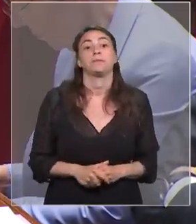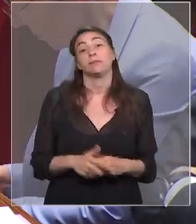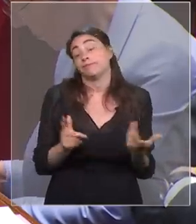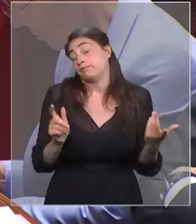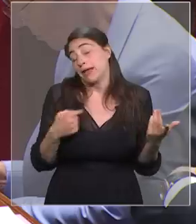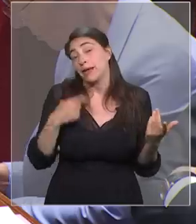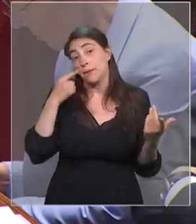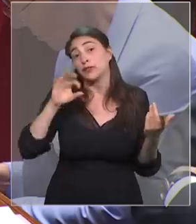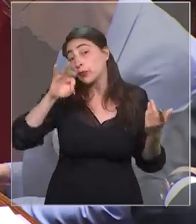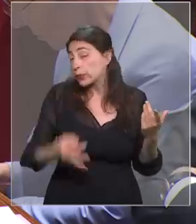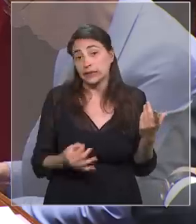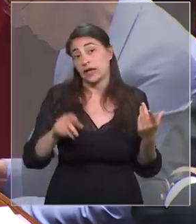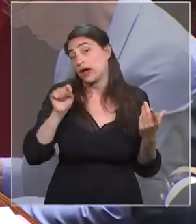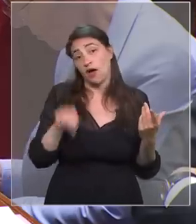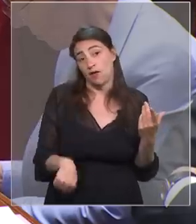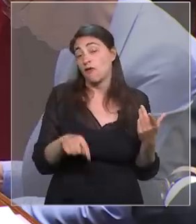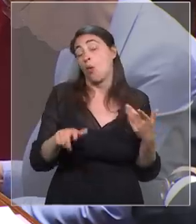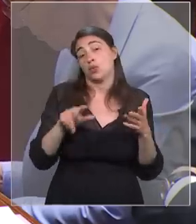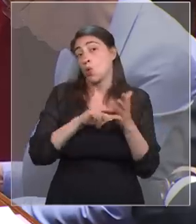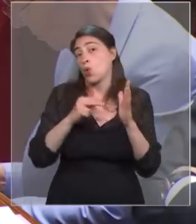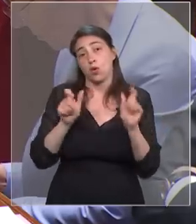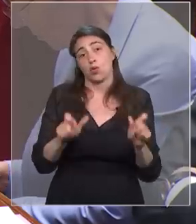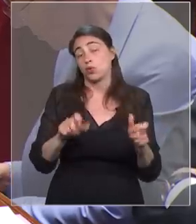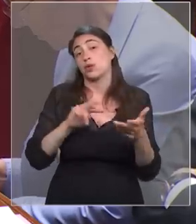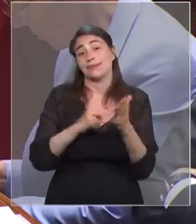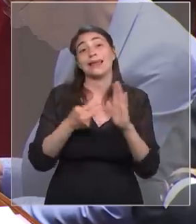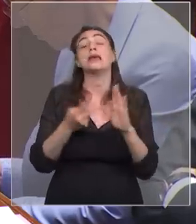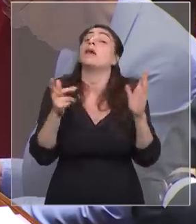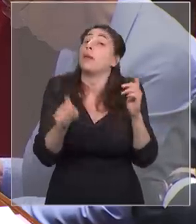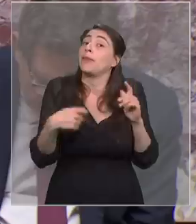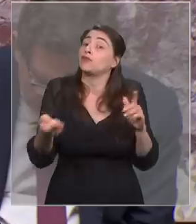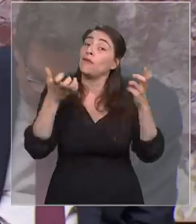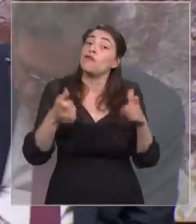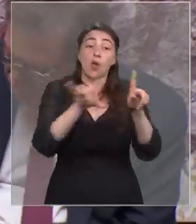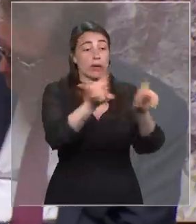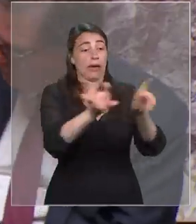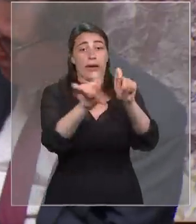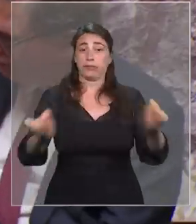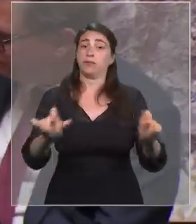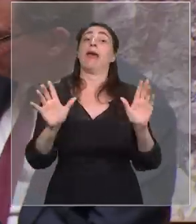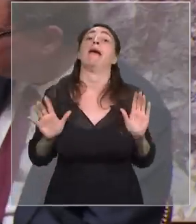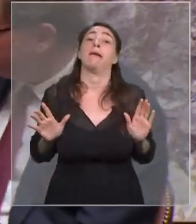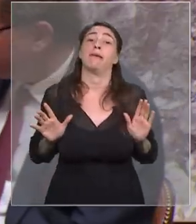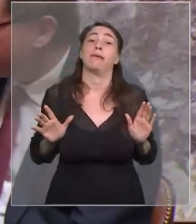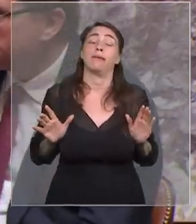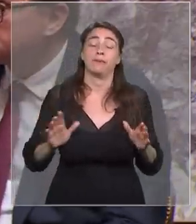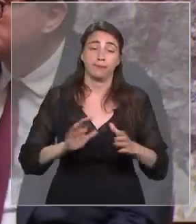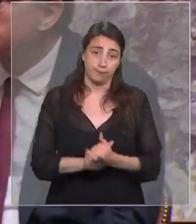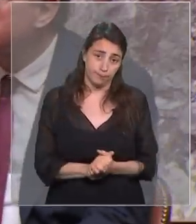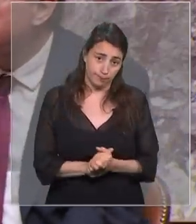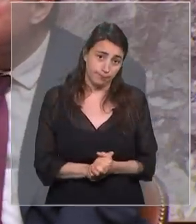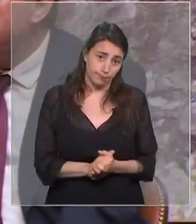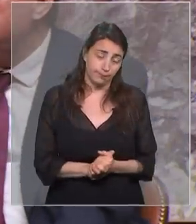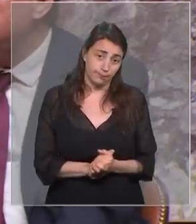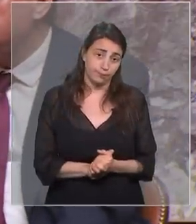technique, mais je veux le faire de la manière la plus respectueuse et efficace possible. Merci beaucoup, monsieur le ministre. La parole est à